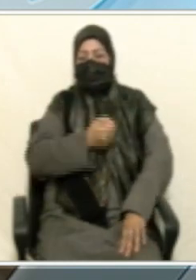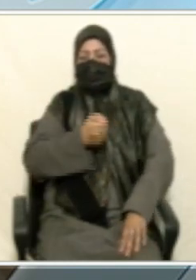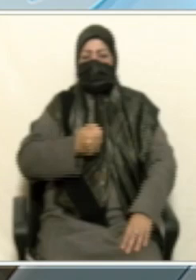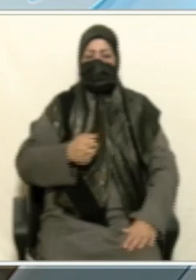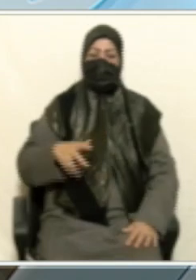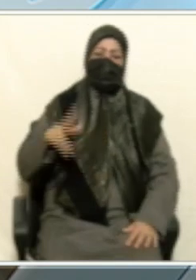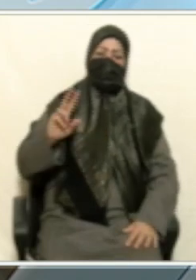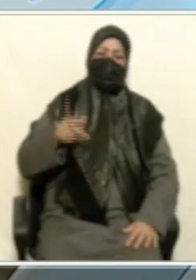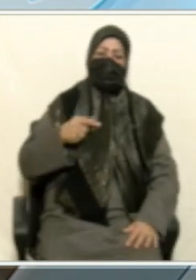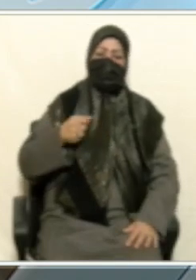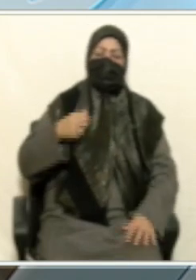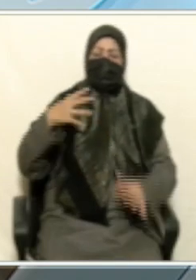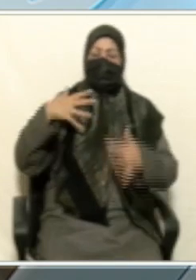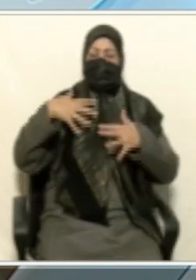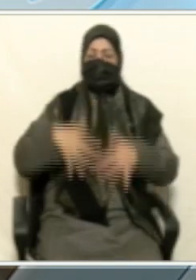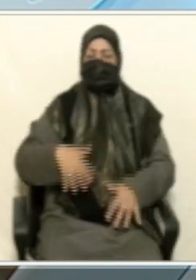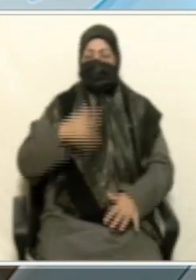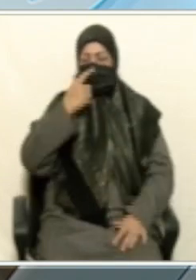حتى